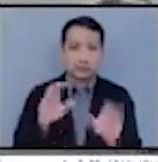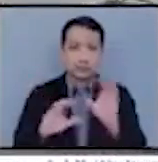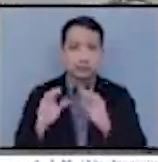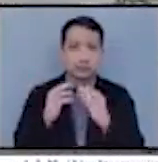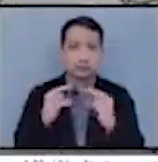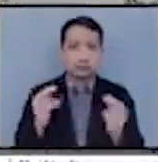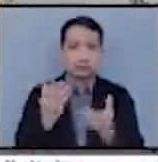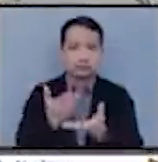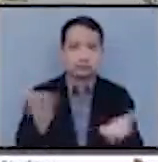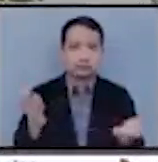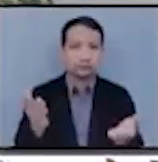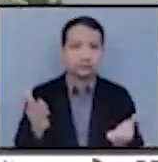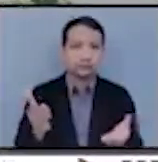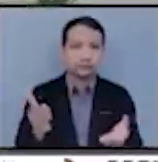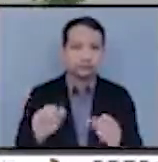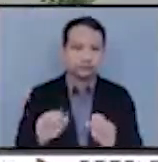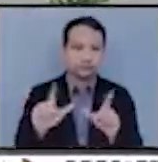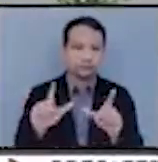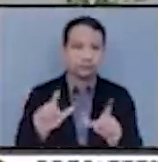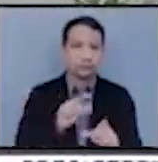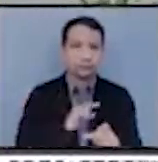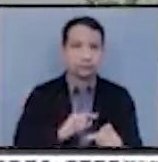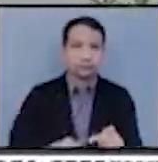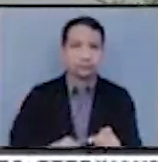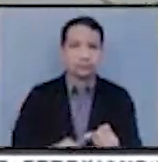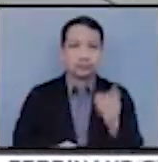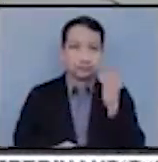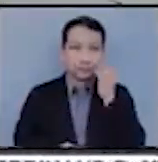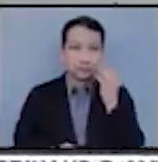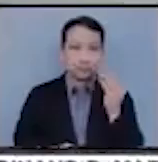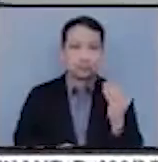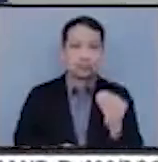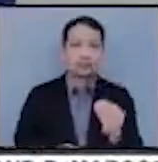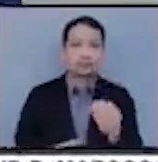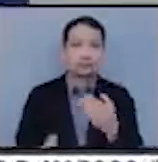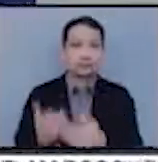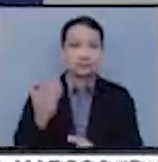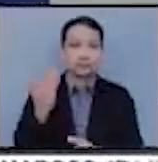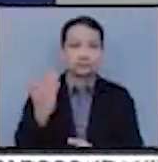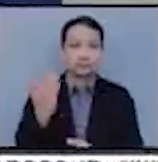TalkBiz Live Queen, Diane Medina Ilustre, para sa TalkBiz.